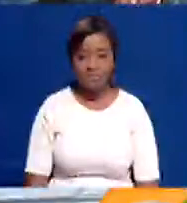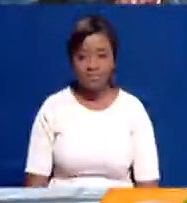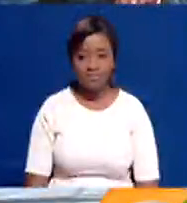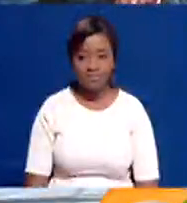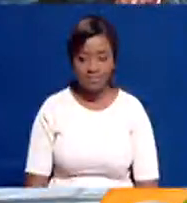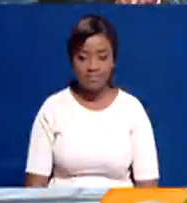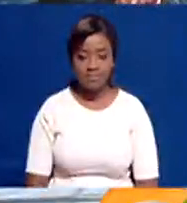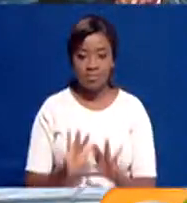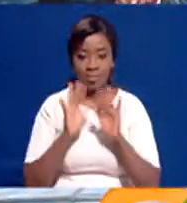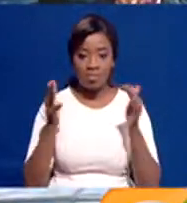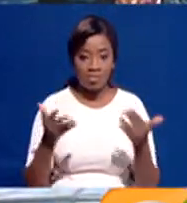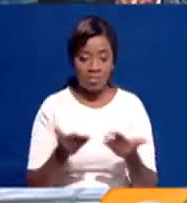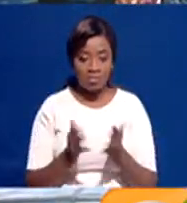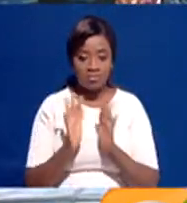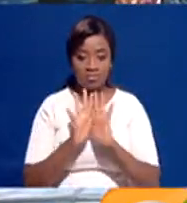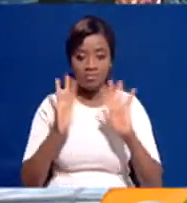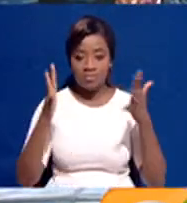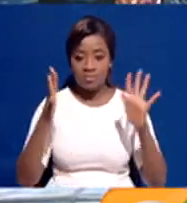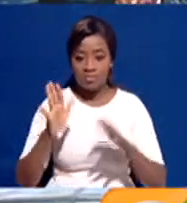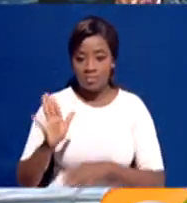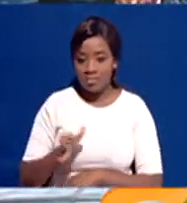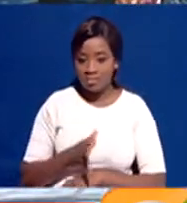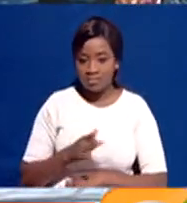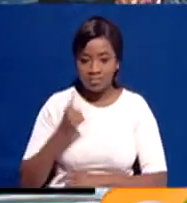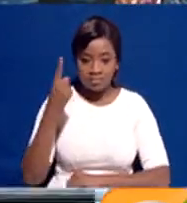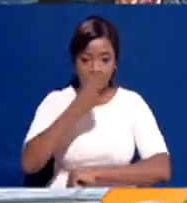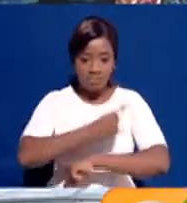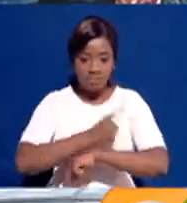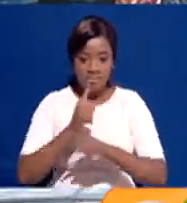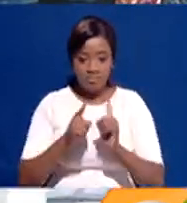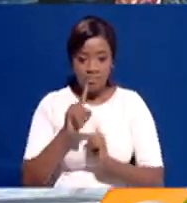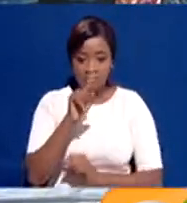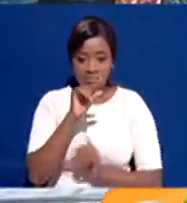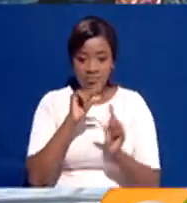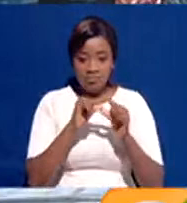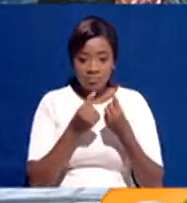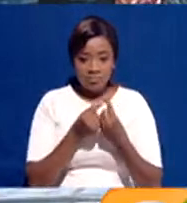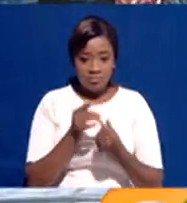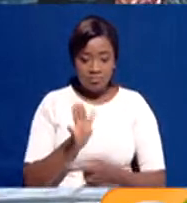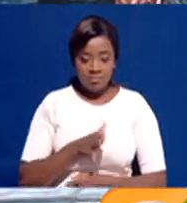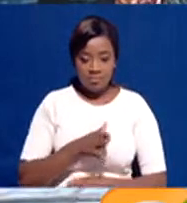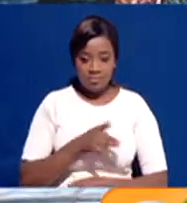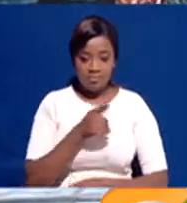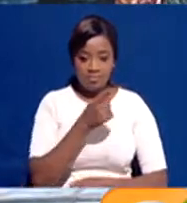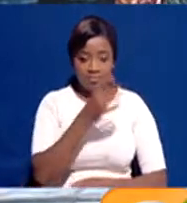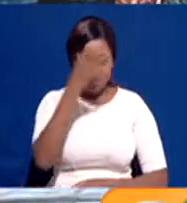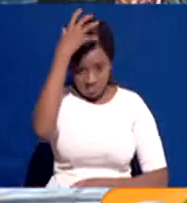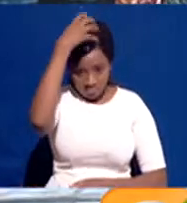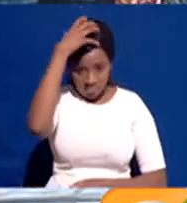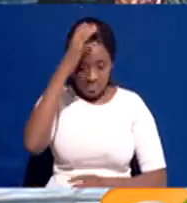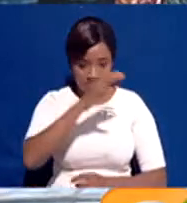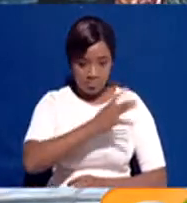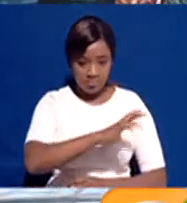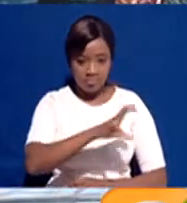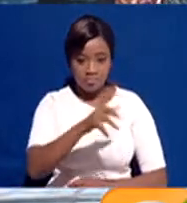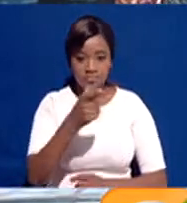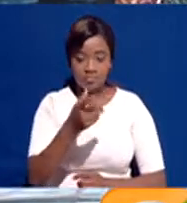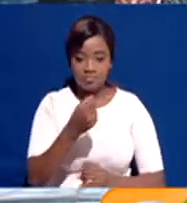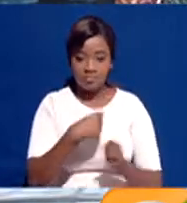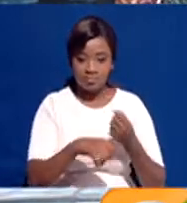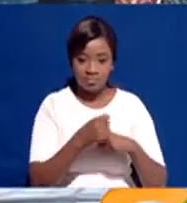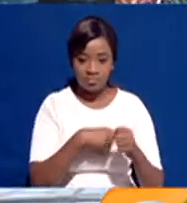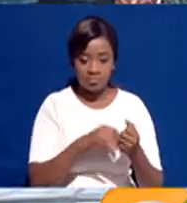Na huku ulimwengu ukisherehekea siku ya wanawake, kundi moja la kina mama kaunti ya Lamu limejitwika majukumu ya kuongeza idadi ya samaki